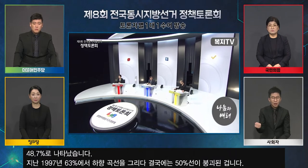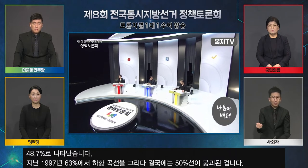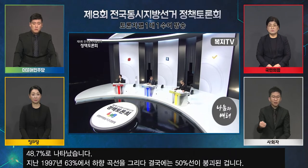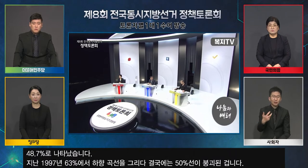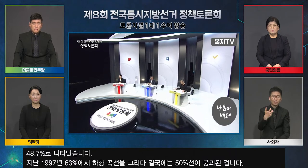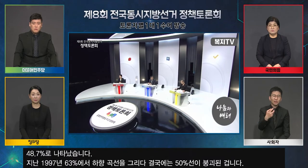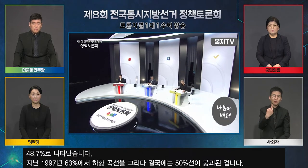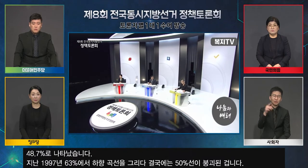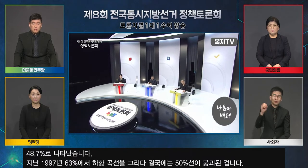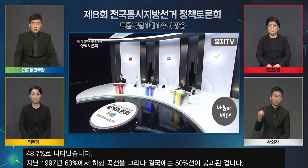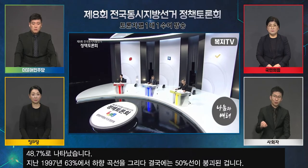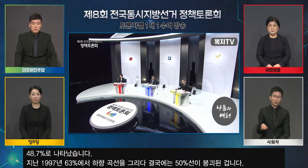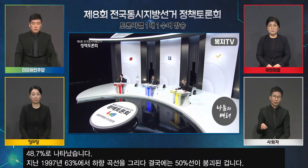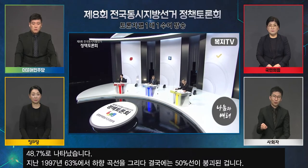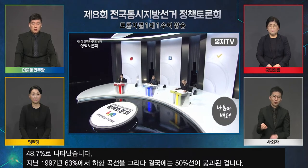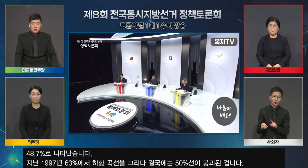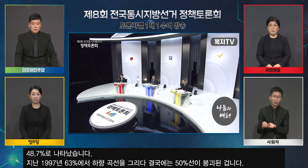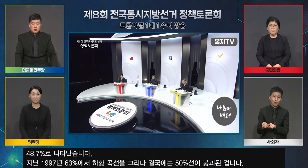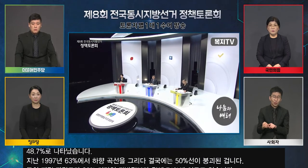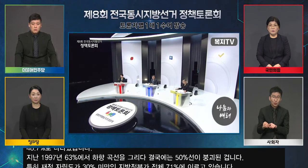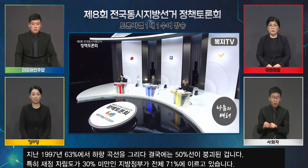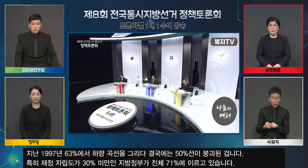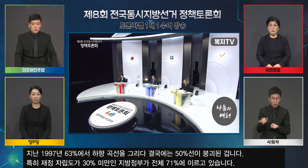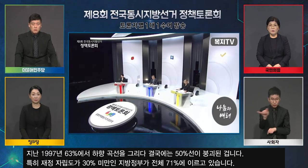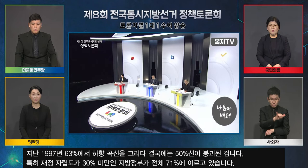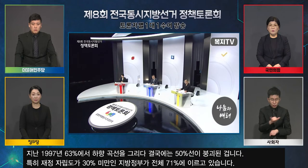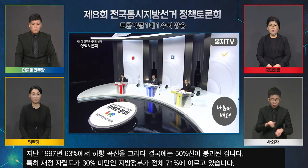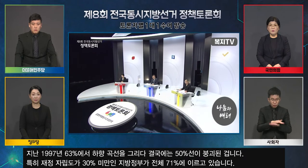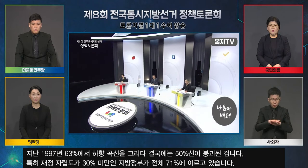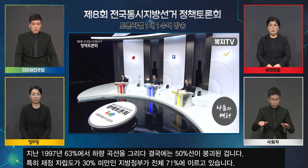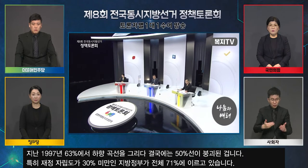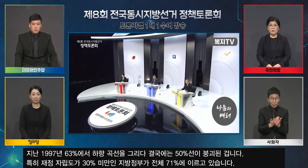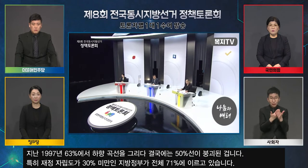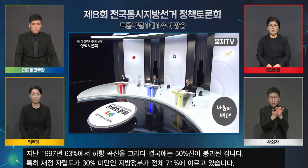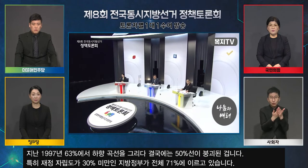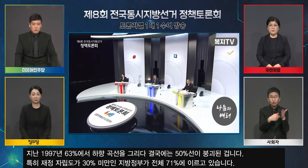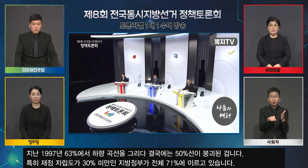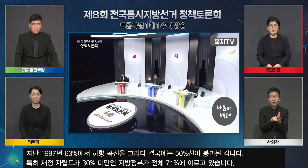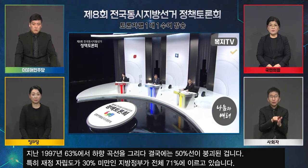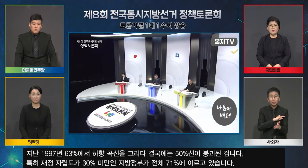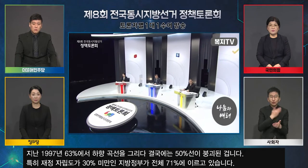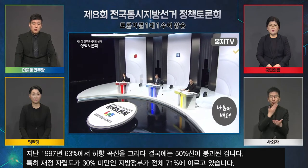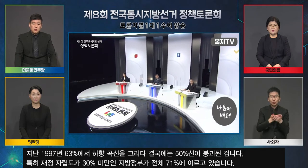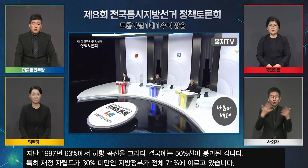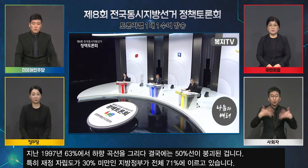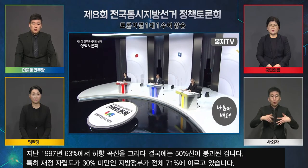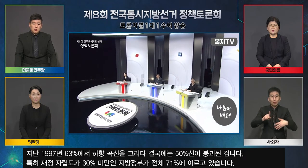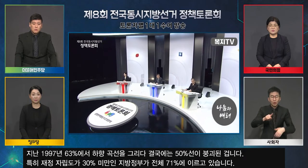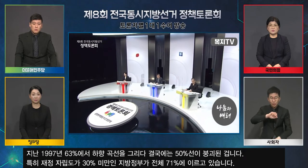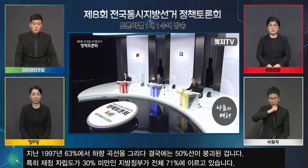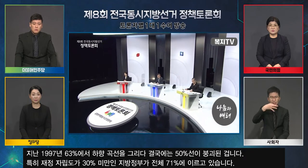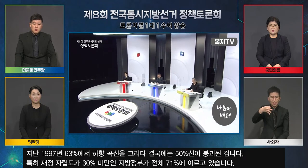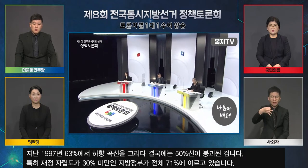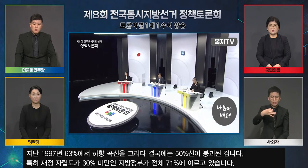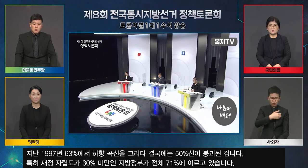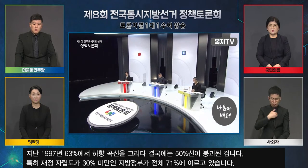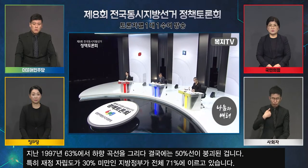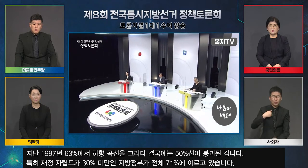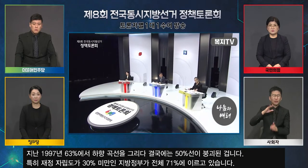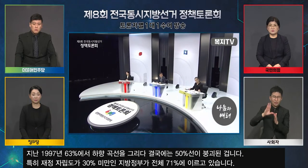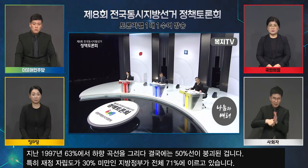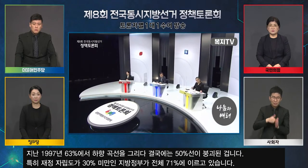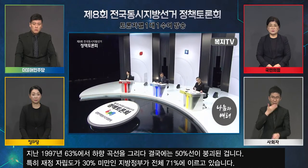지방시대와 균형 발전은 재정 분권을 포함해 지방 재정 능력이 뒷받침 될 때만 가능합니다.